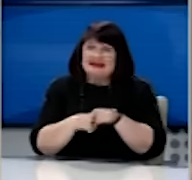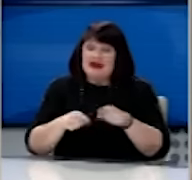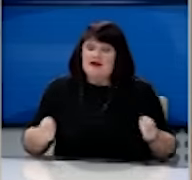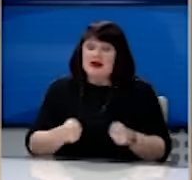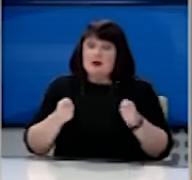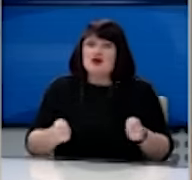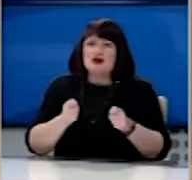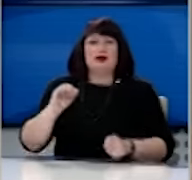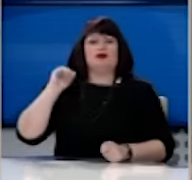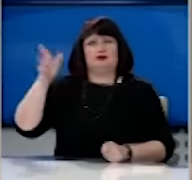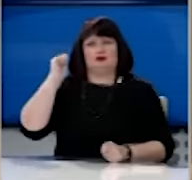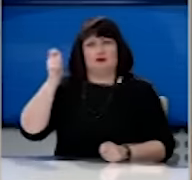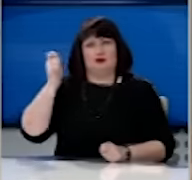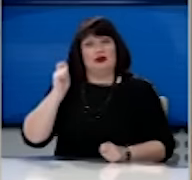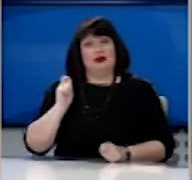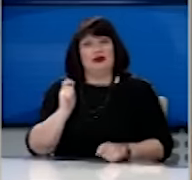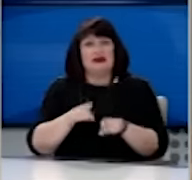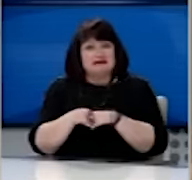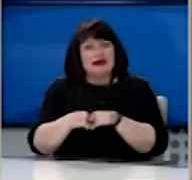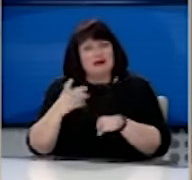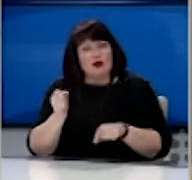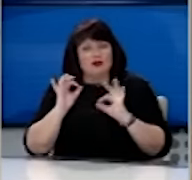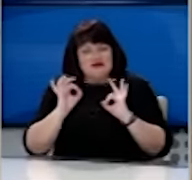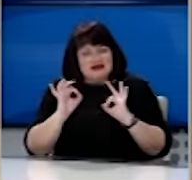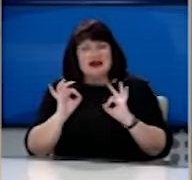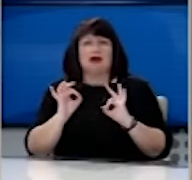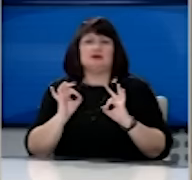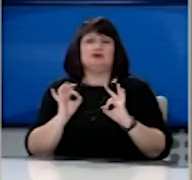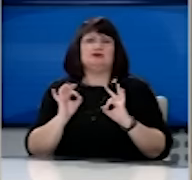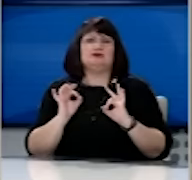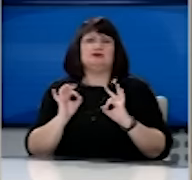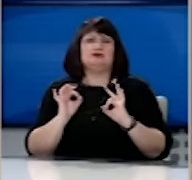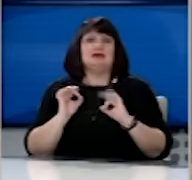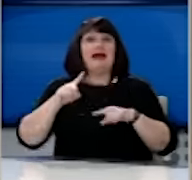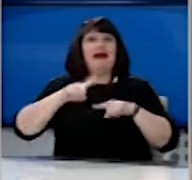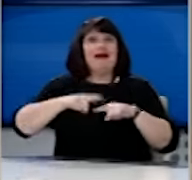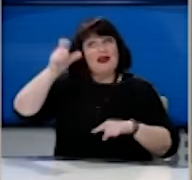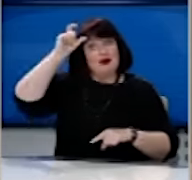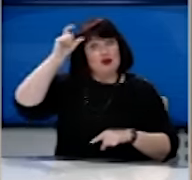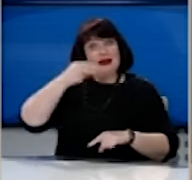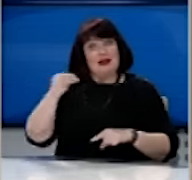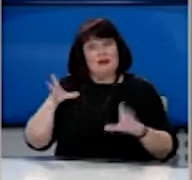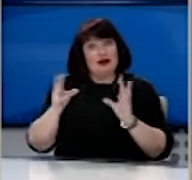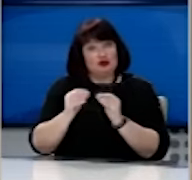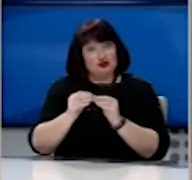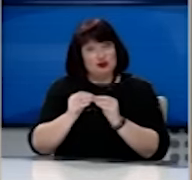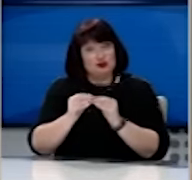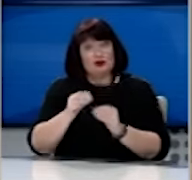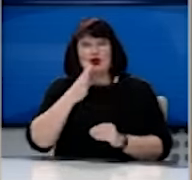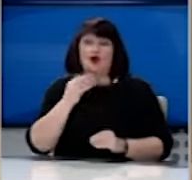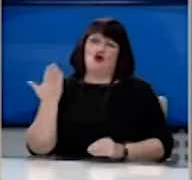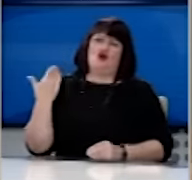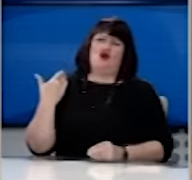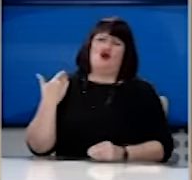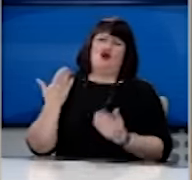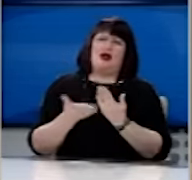εξελίξεις στην εξωτερική πολιτική και πιο συγκεκριμένα στα ελληνοτουρκικά, μιας και είχαμε και την